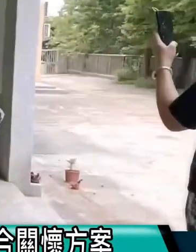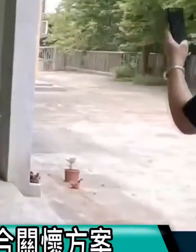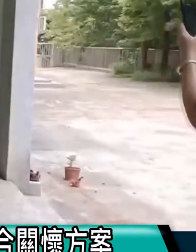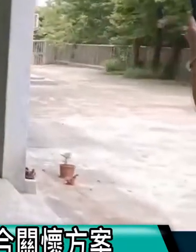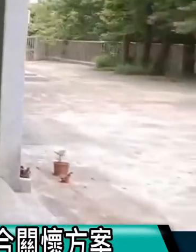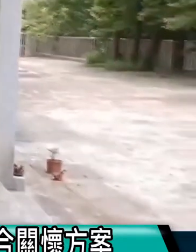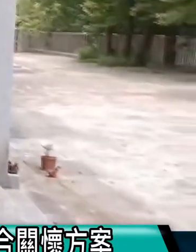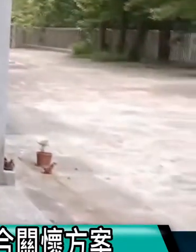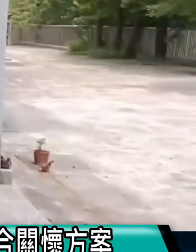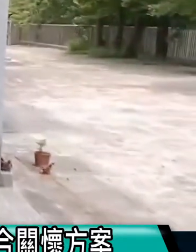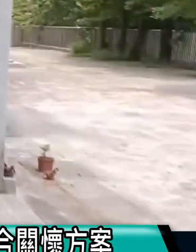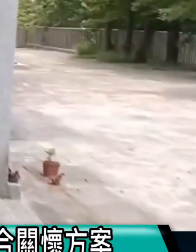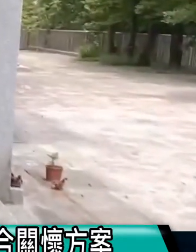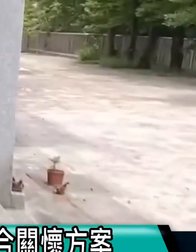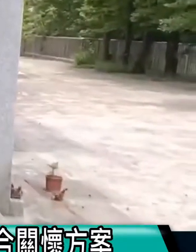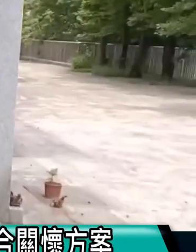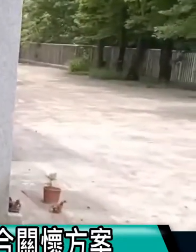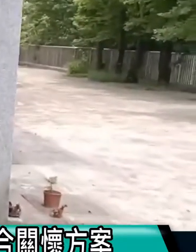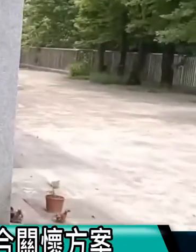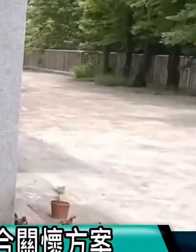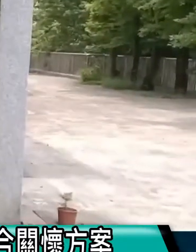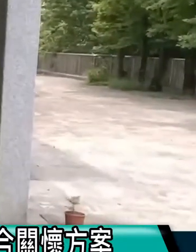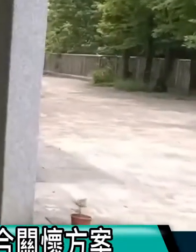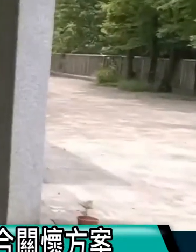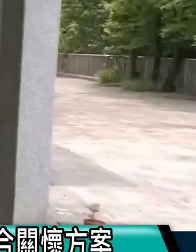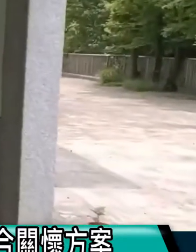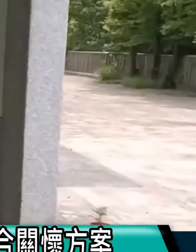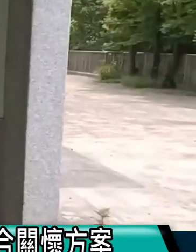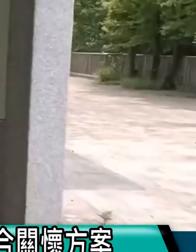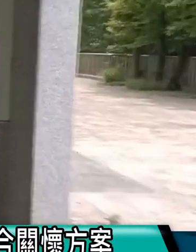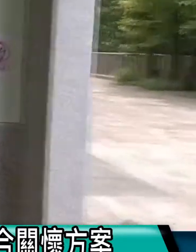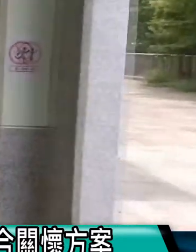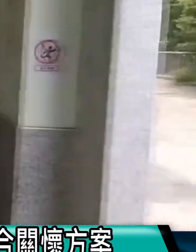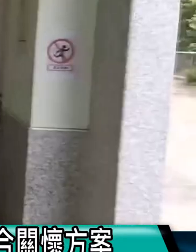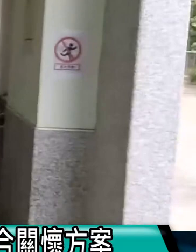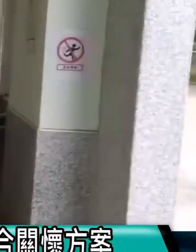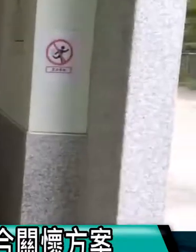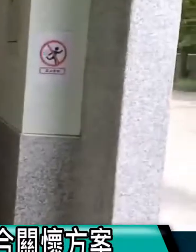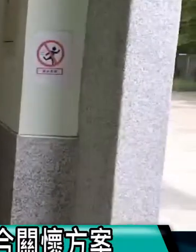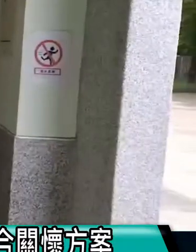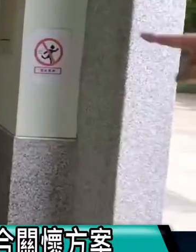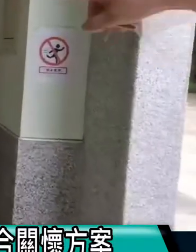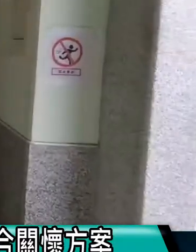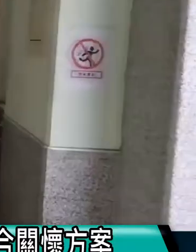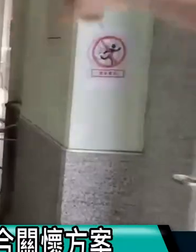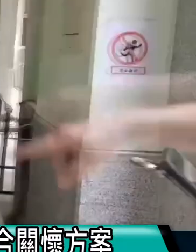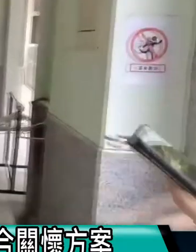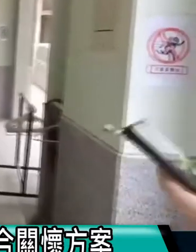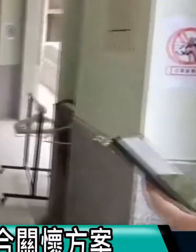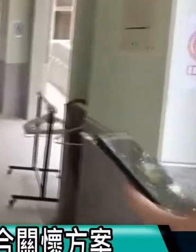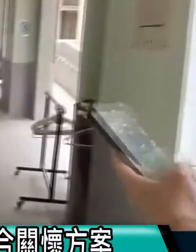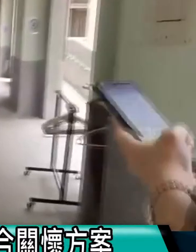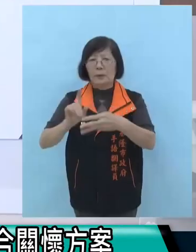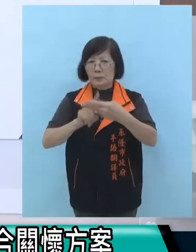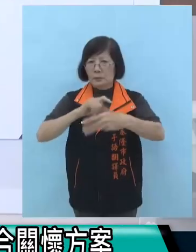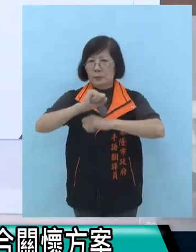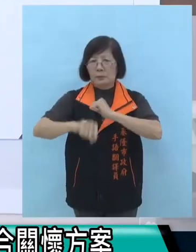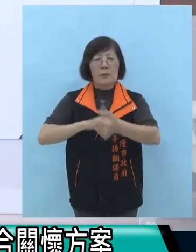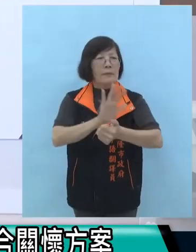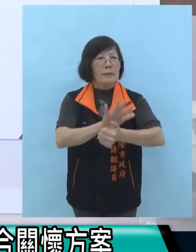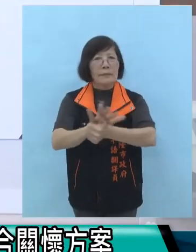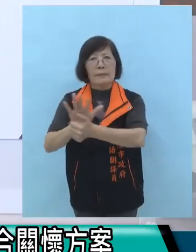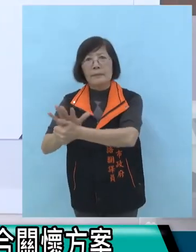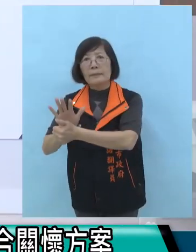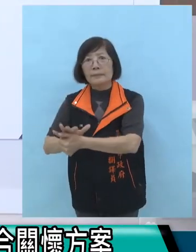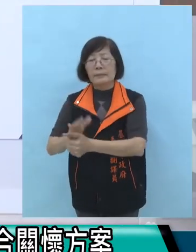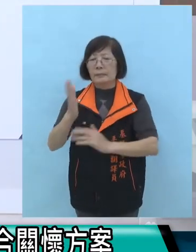生经济上的一些困顿的一个情形，可以透过社会处这一端主动出击，另外透过